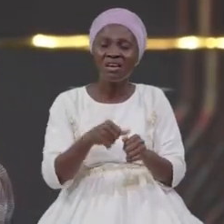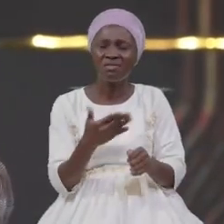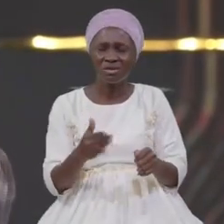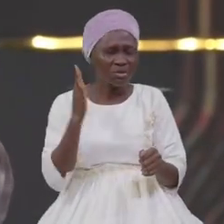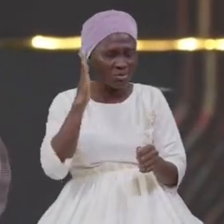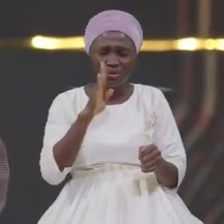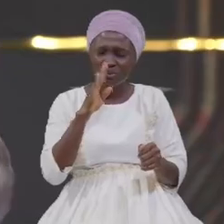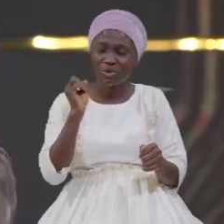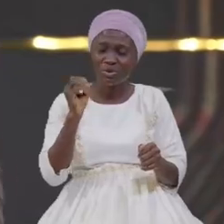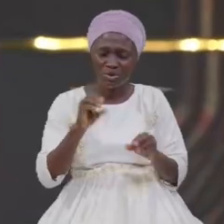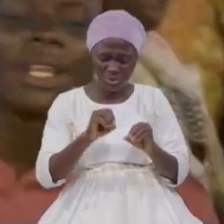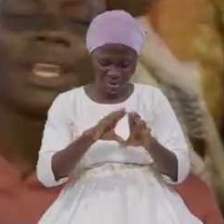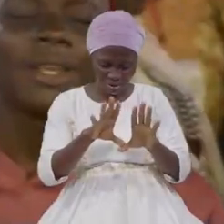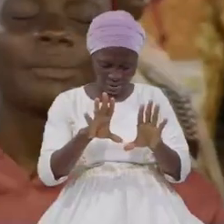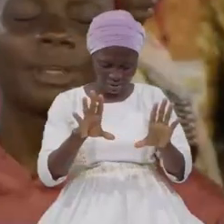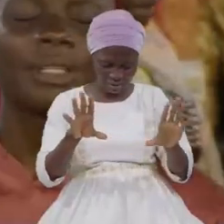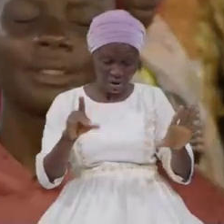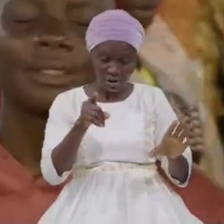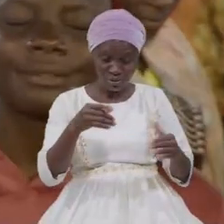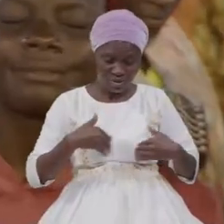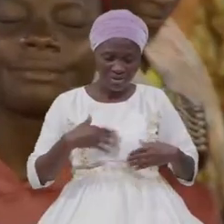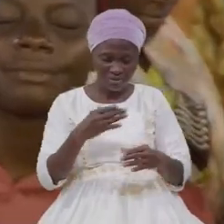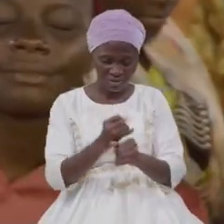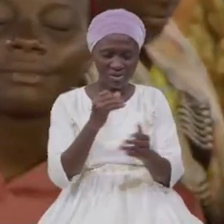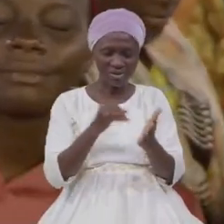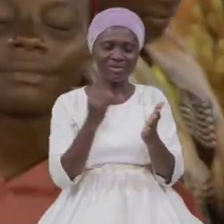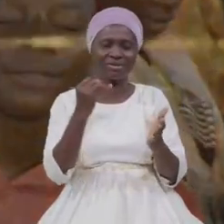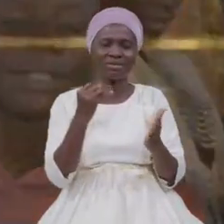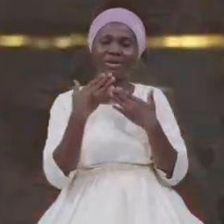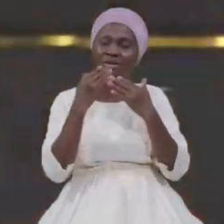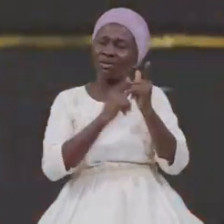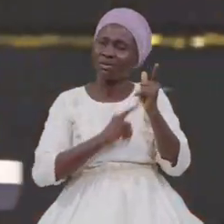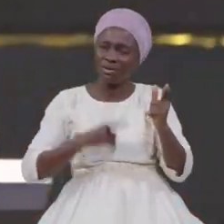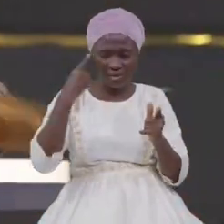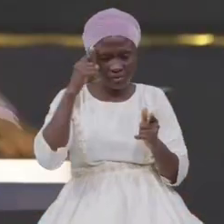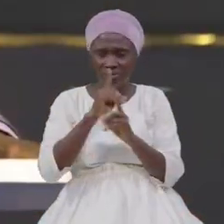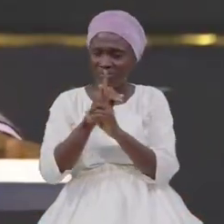clair qu'ils l'ont reçu. Merci,